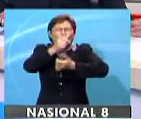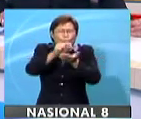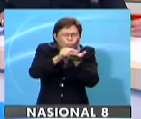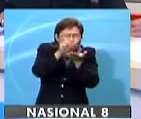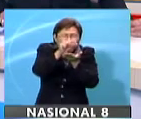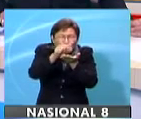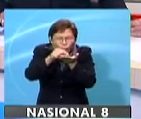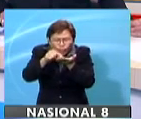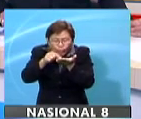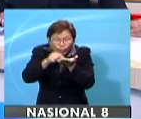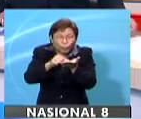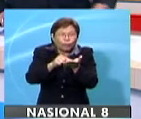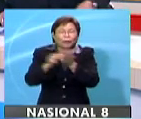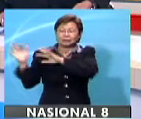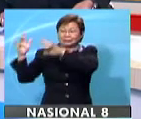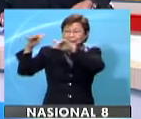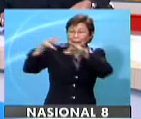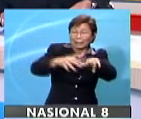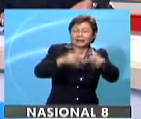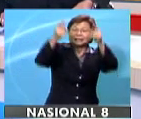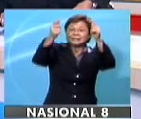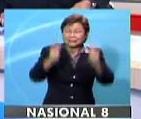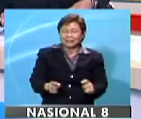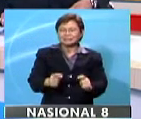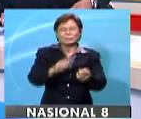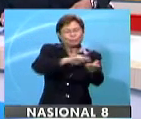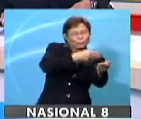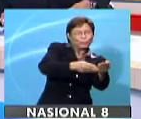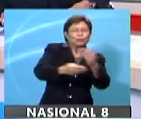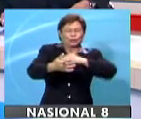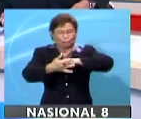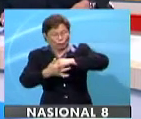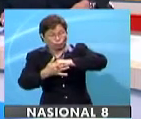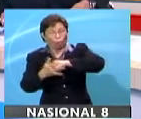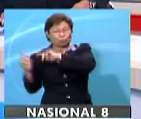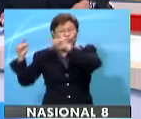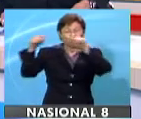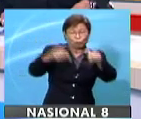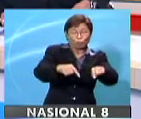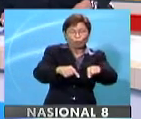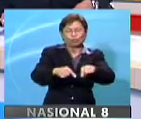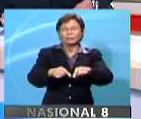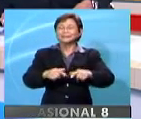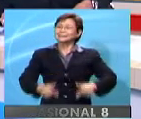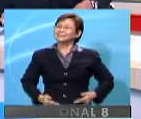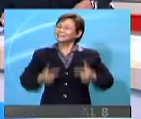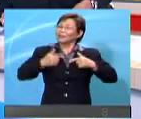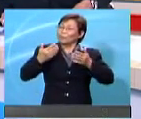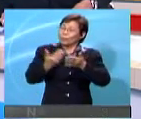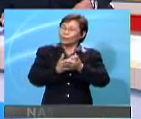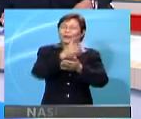Malah kehadiran tokoh-tokoh terkenal dari industri muzik, perfilman dan teknologi turut memberikan nafas baru kepada pengunjung di KL